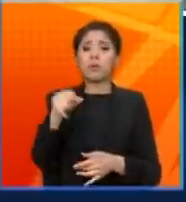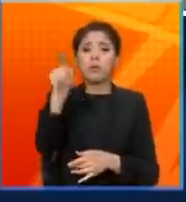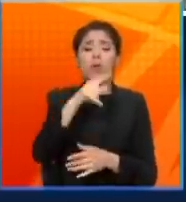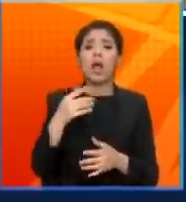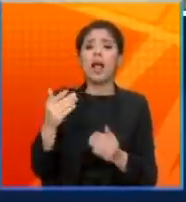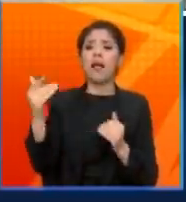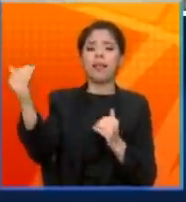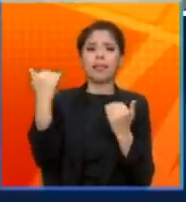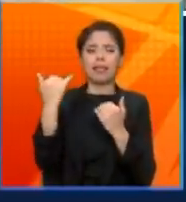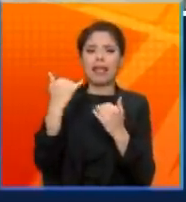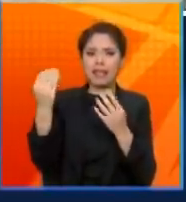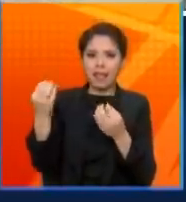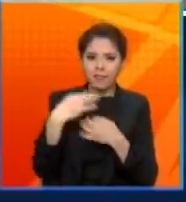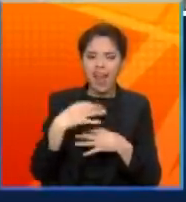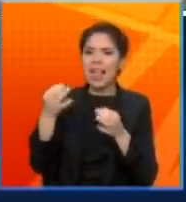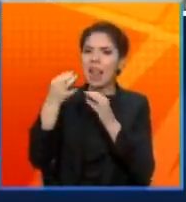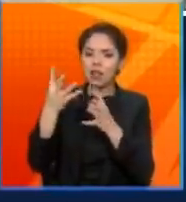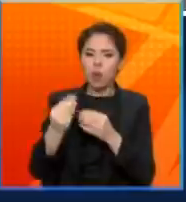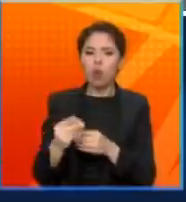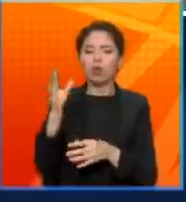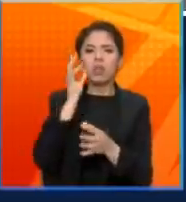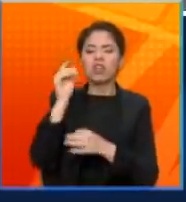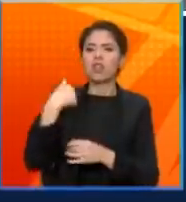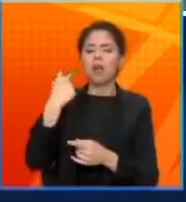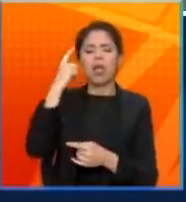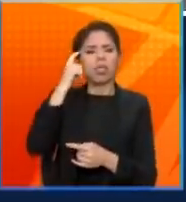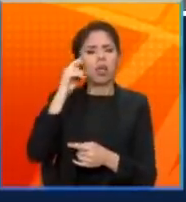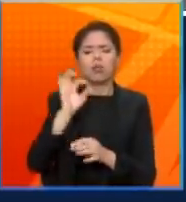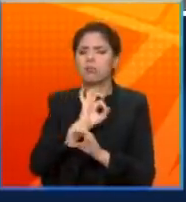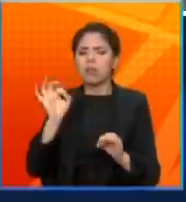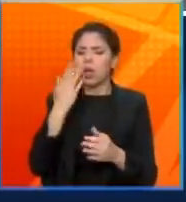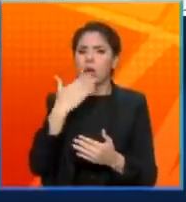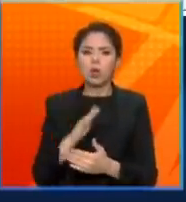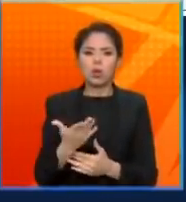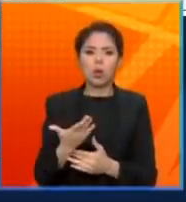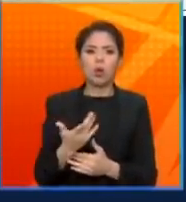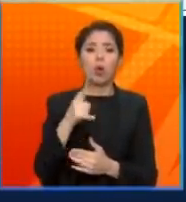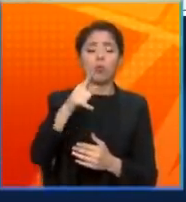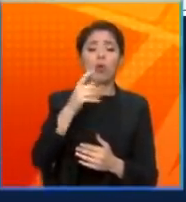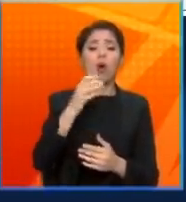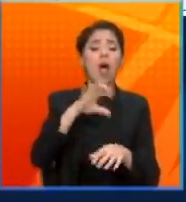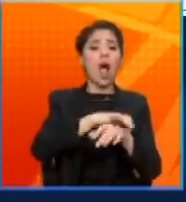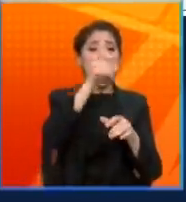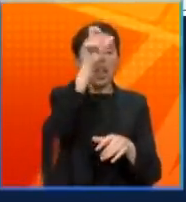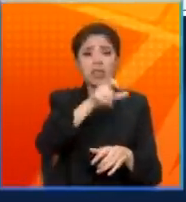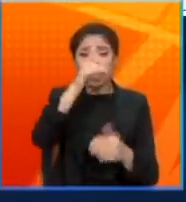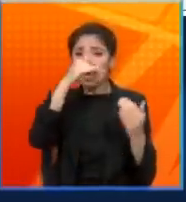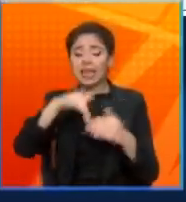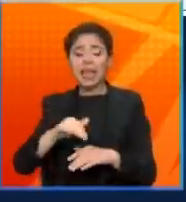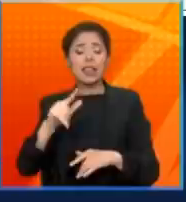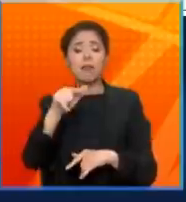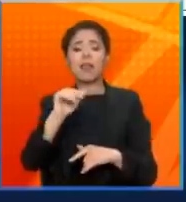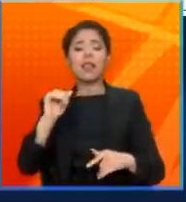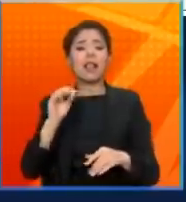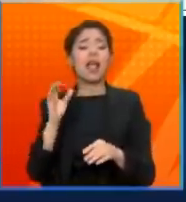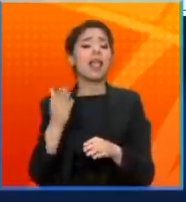hiçbir akrabam veya tanışık olduğum biri olmadı. Bu hastanın getirilmesinde en büyük sebeplerden bir tanesi de